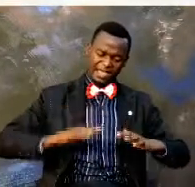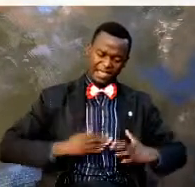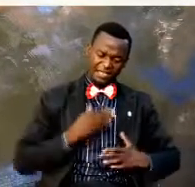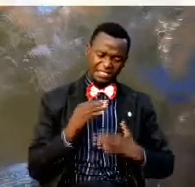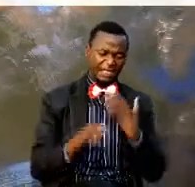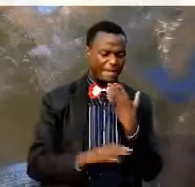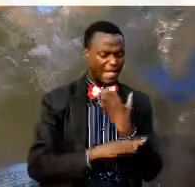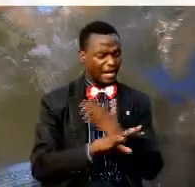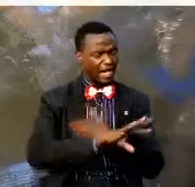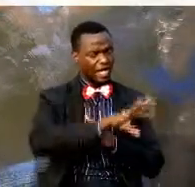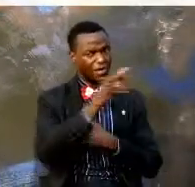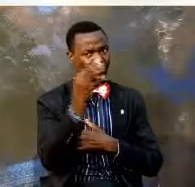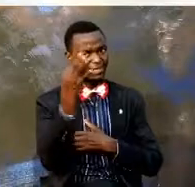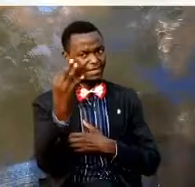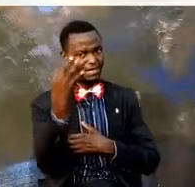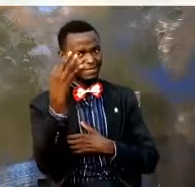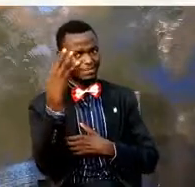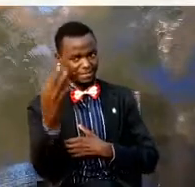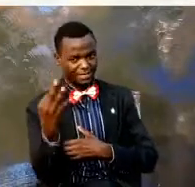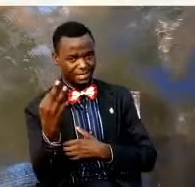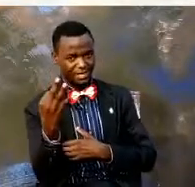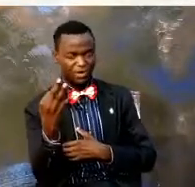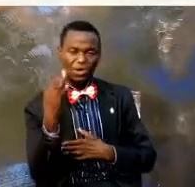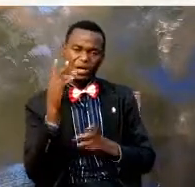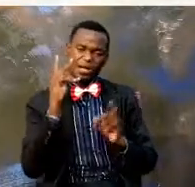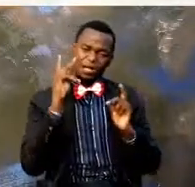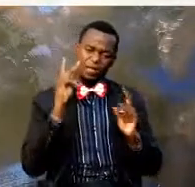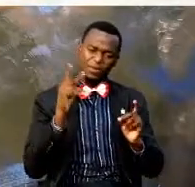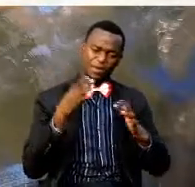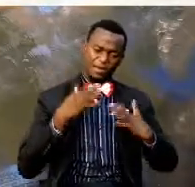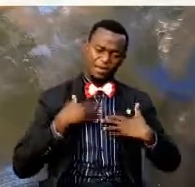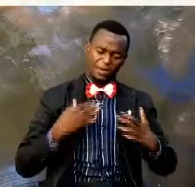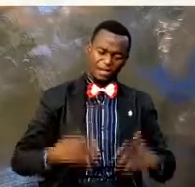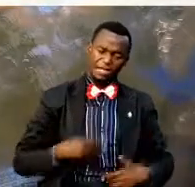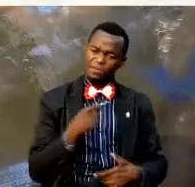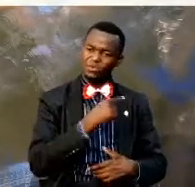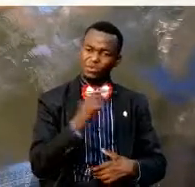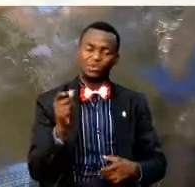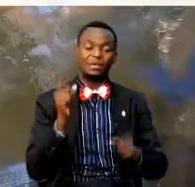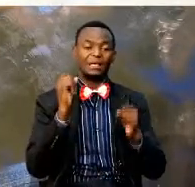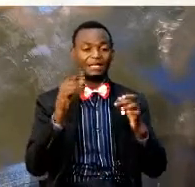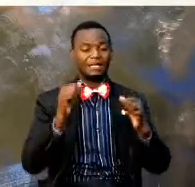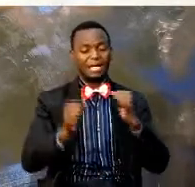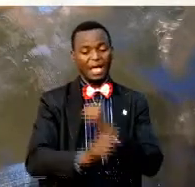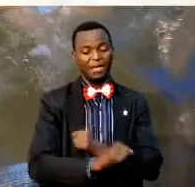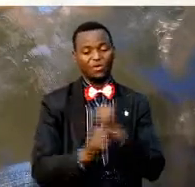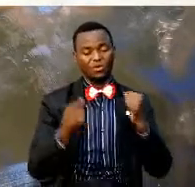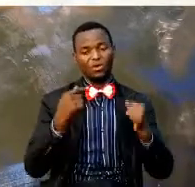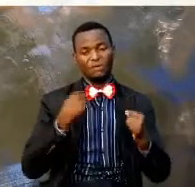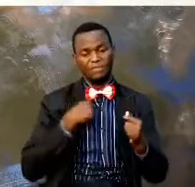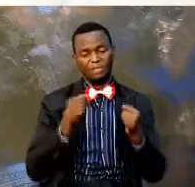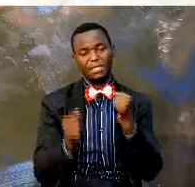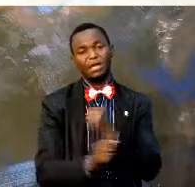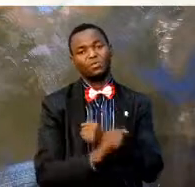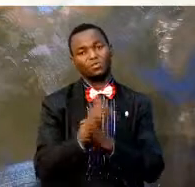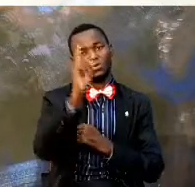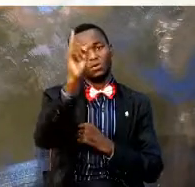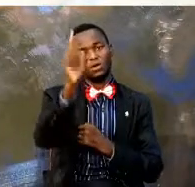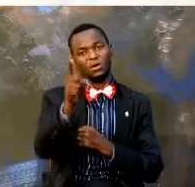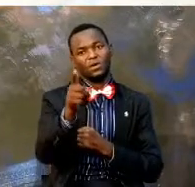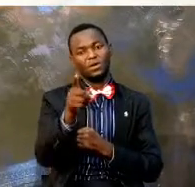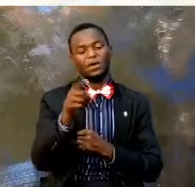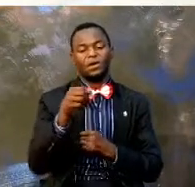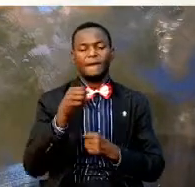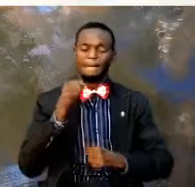yoyote 33 aliyoishi kana kwamba ni mwanadamu tu, lakini aniokoe mimi na kuokoe wewe. Wapiga